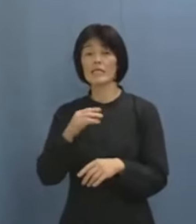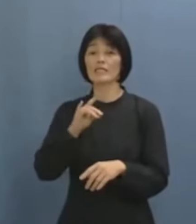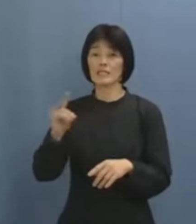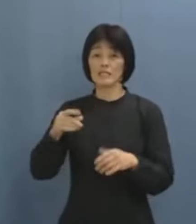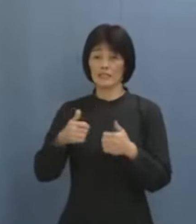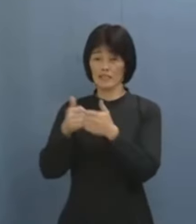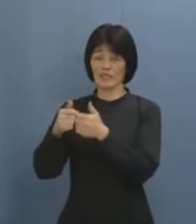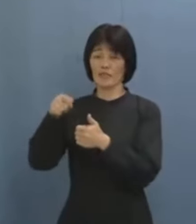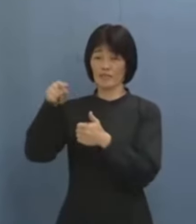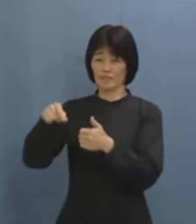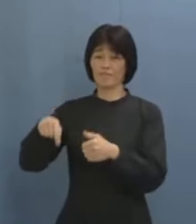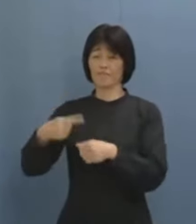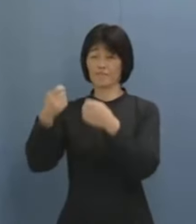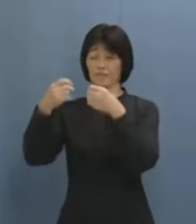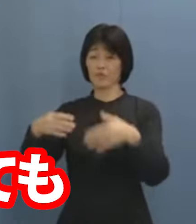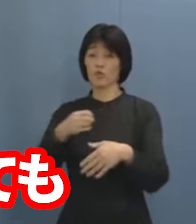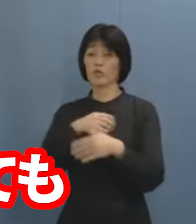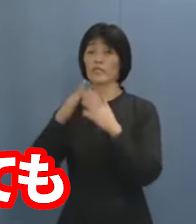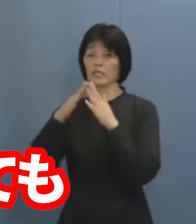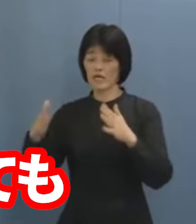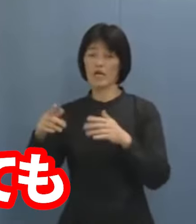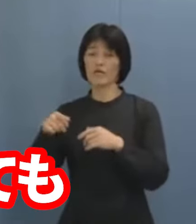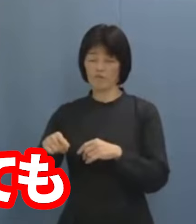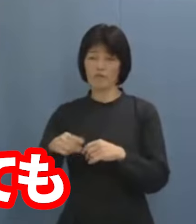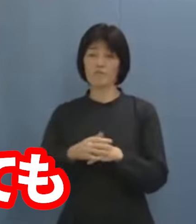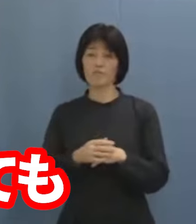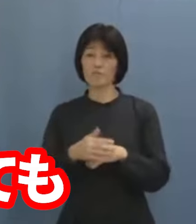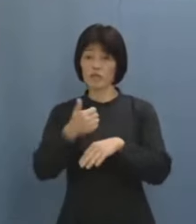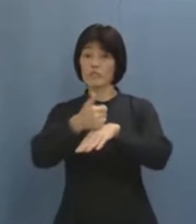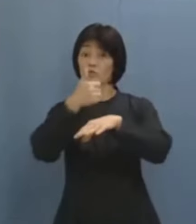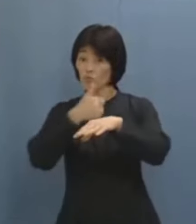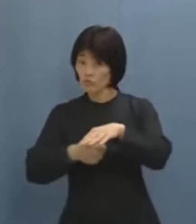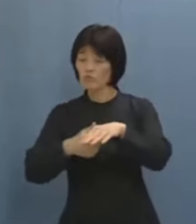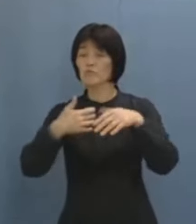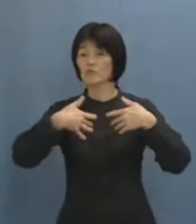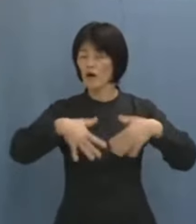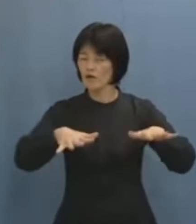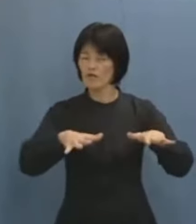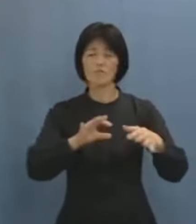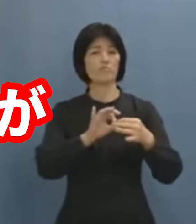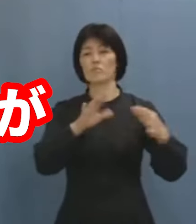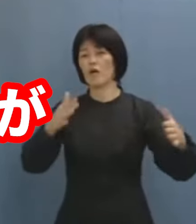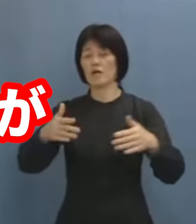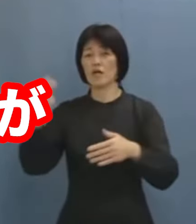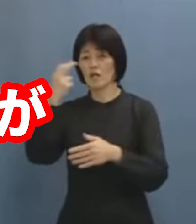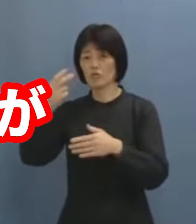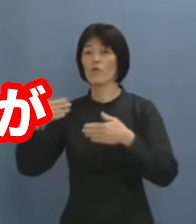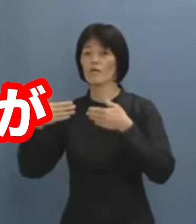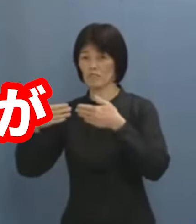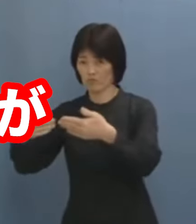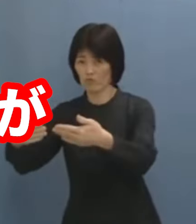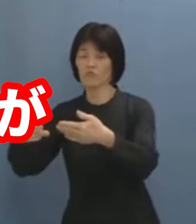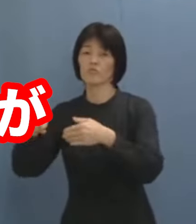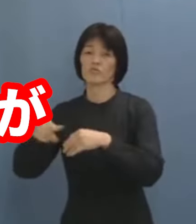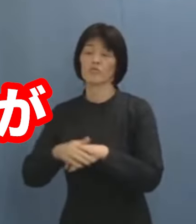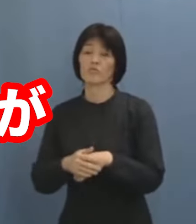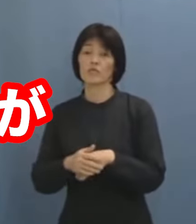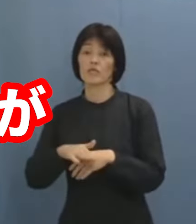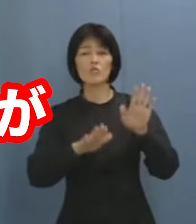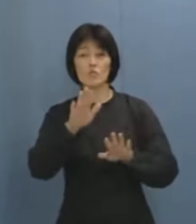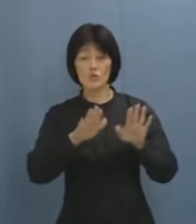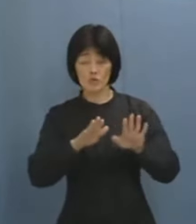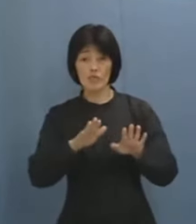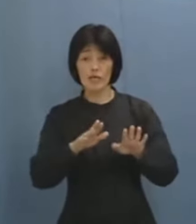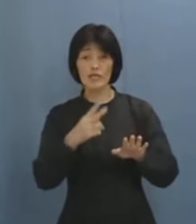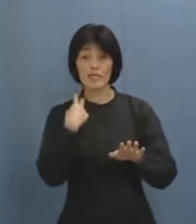がもし議会が解散された、知事が辞職されたとしても調査自体は続けると。ただこのまま斉藤知事が続投